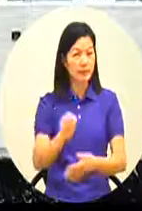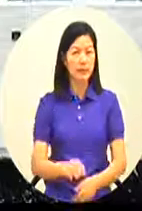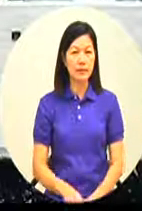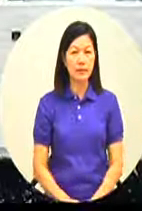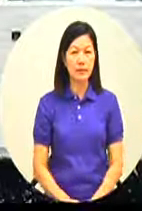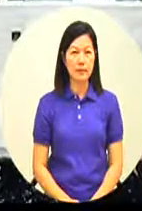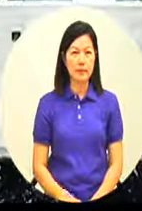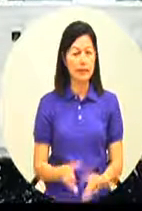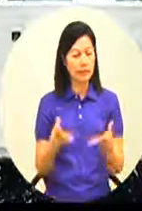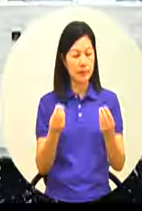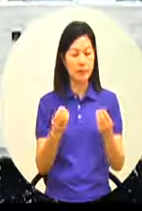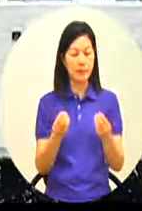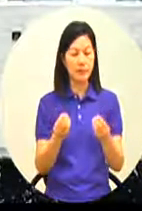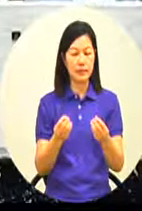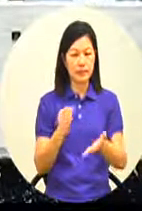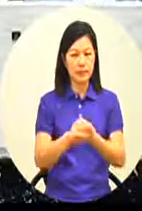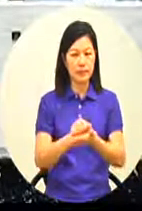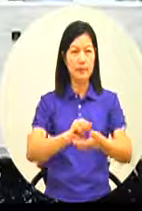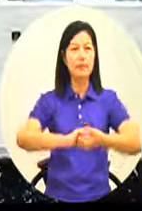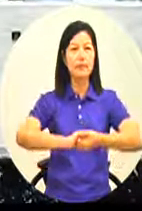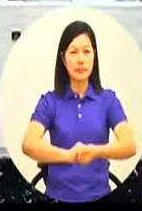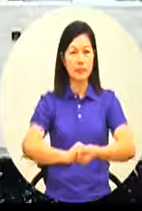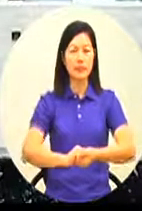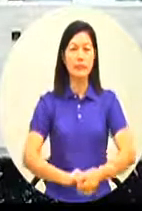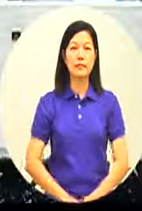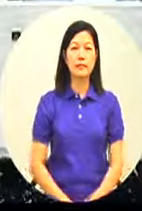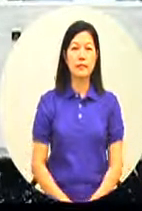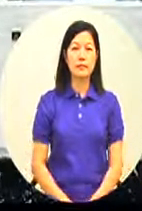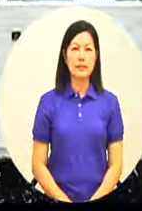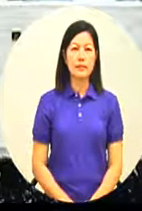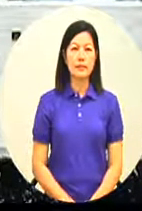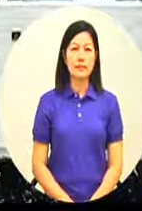没意见，会议记录确认。